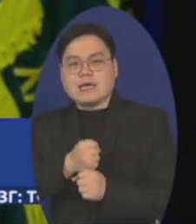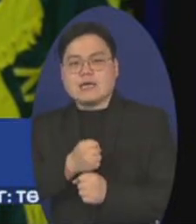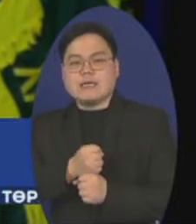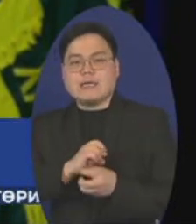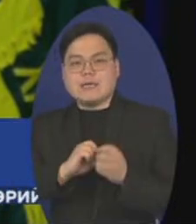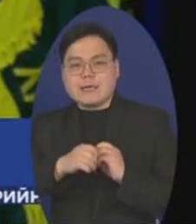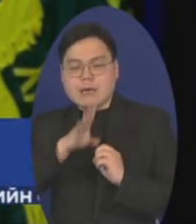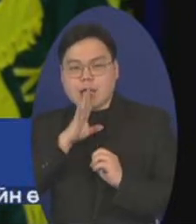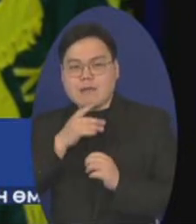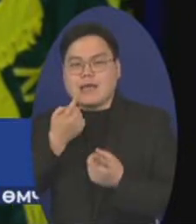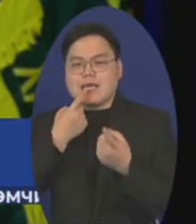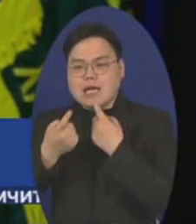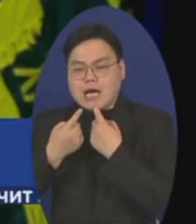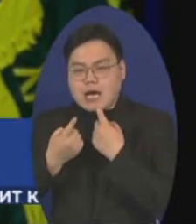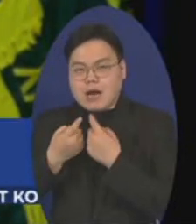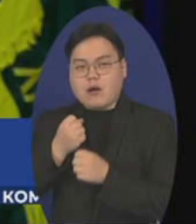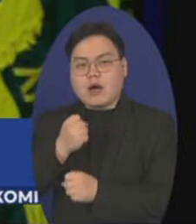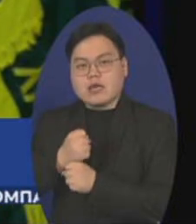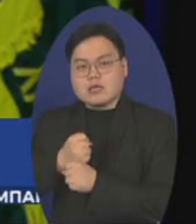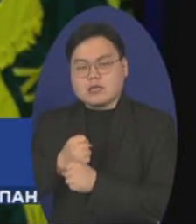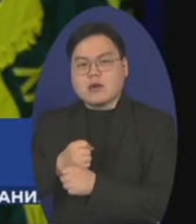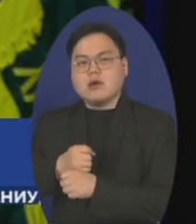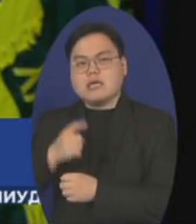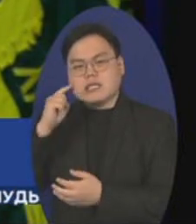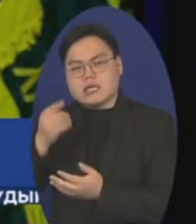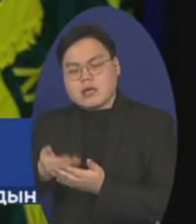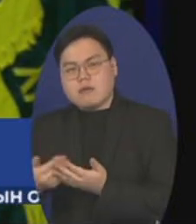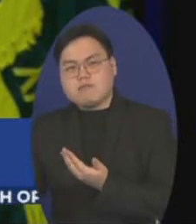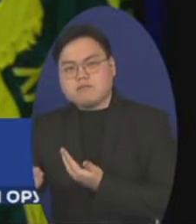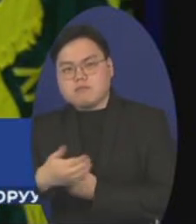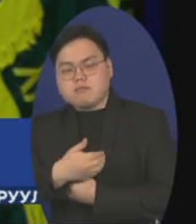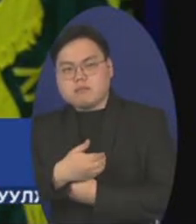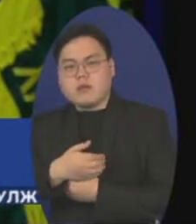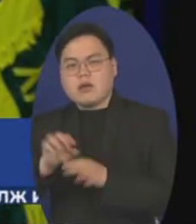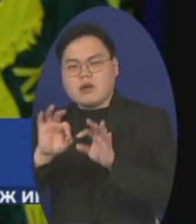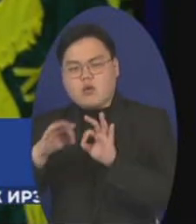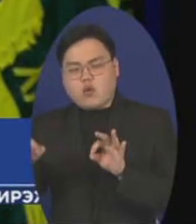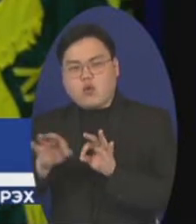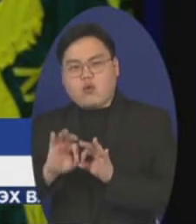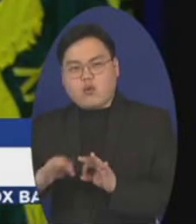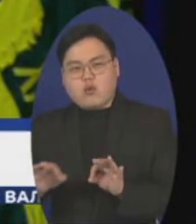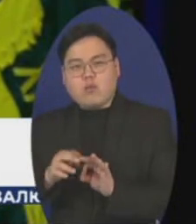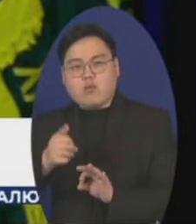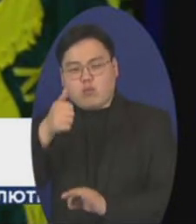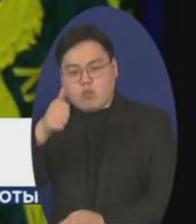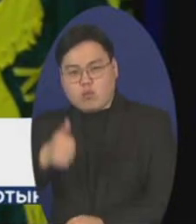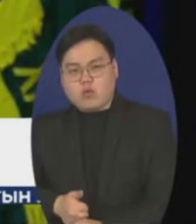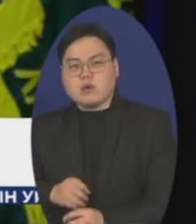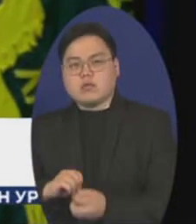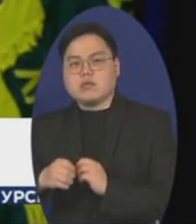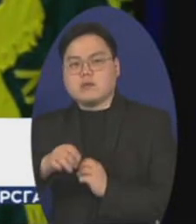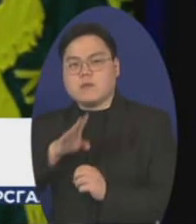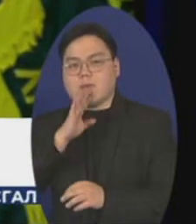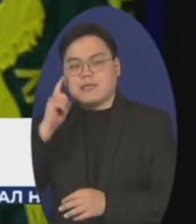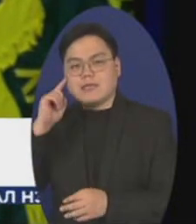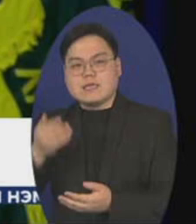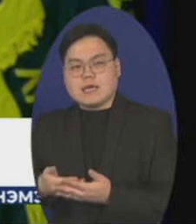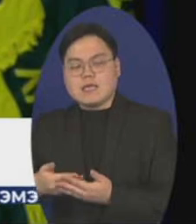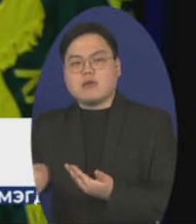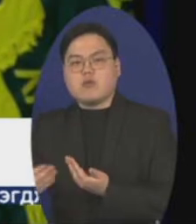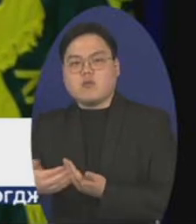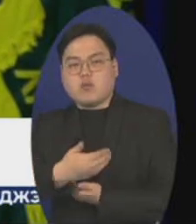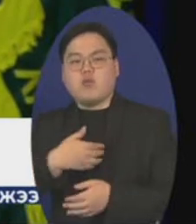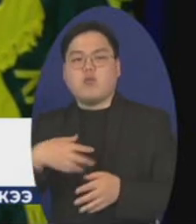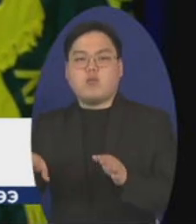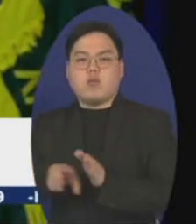хууль, хилдэж байгаа хуулиудын талаар бүх мэдээллийг авах, санал авах, зүйл заалт болгоноор санал авах болох юм систем байна. За ингээд зүйл